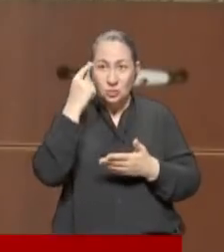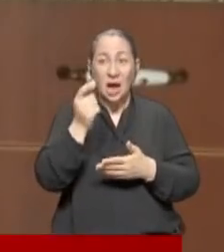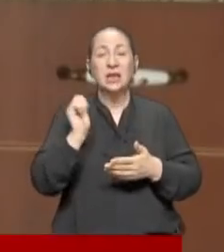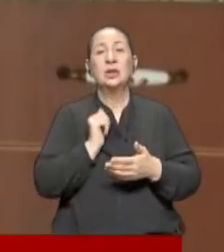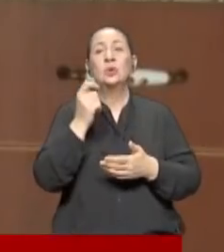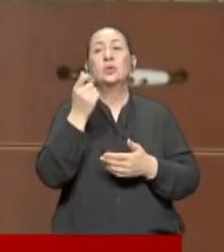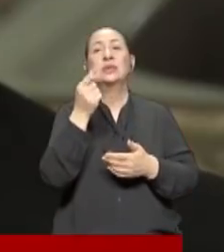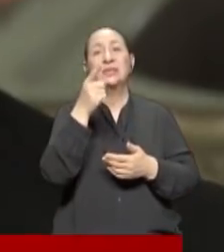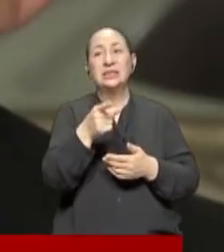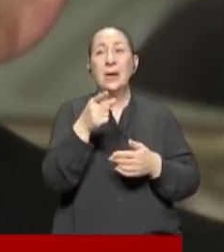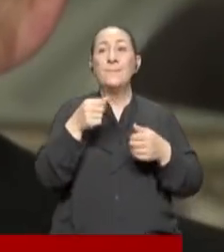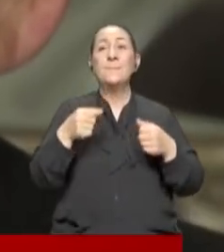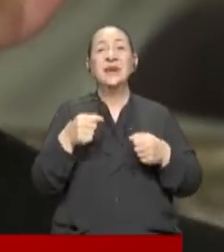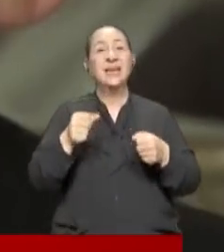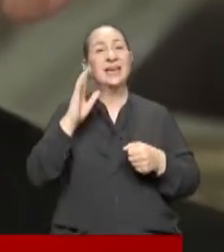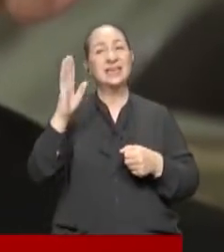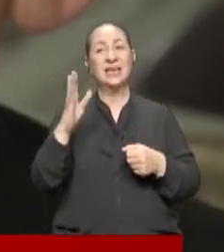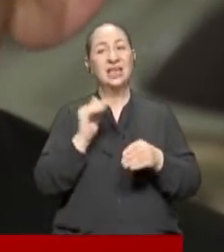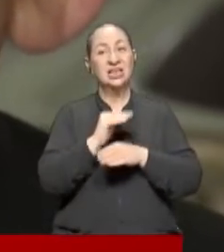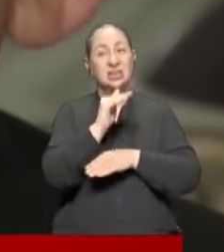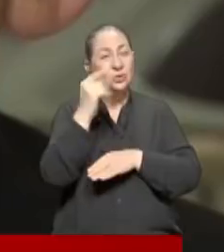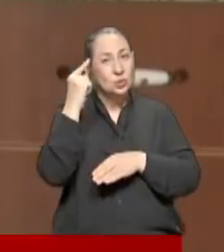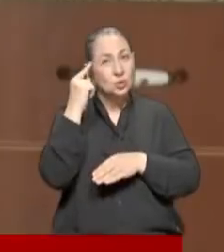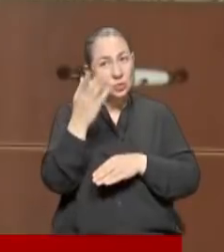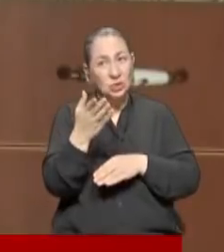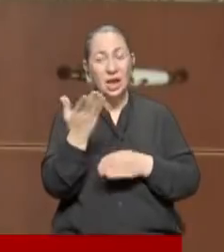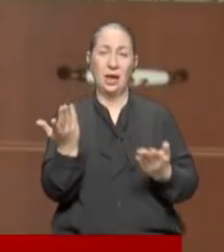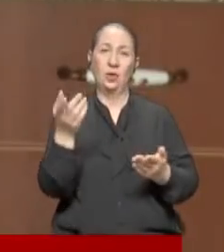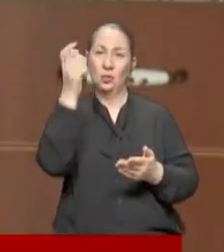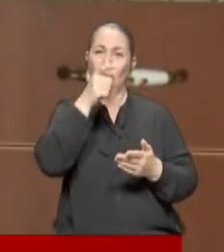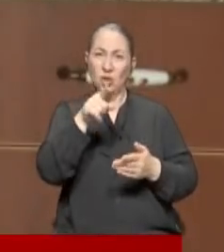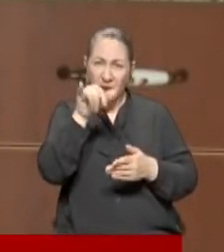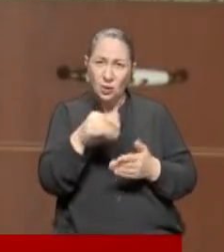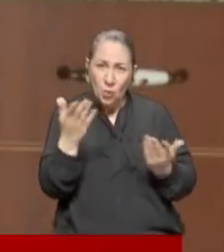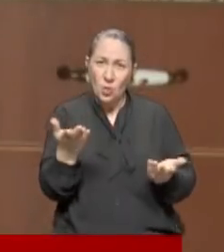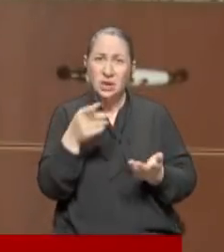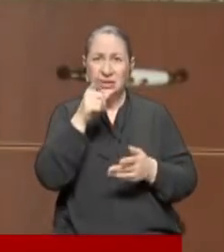Asgari ücretliyseniz pazara çıktığınızda yaşadıklarınızı düşünün. Türkiye bunları hak